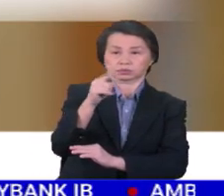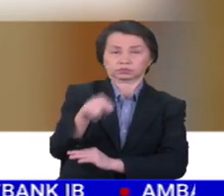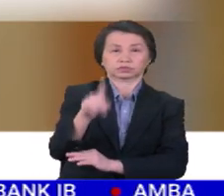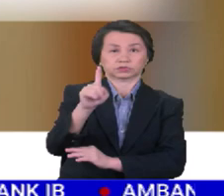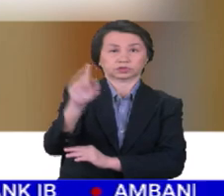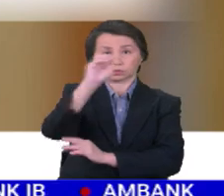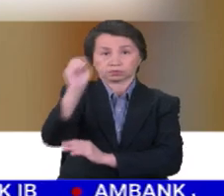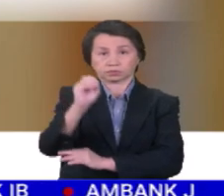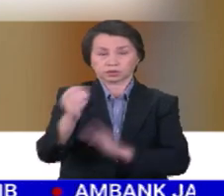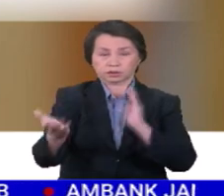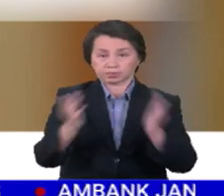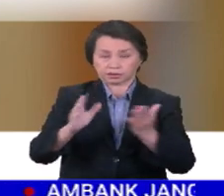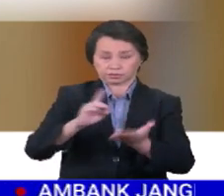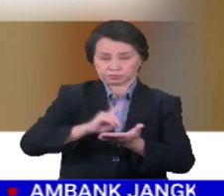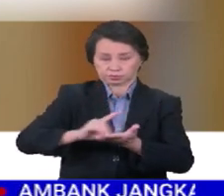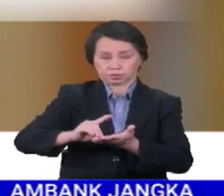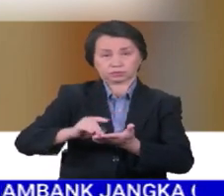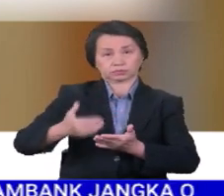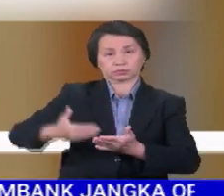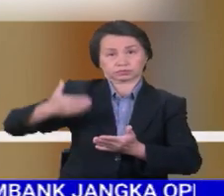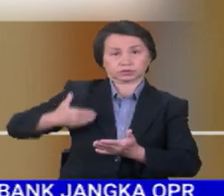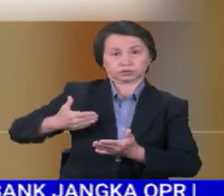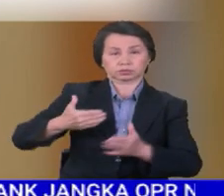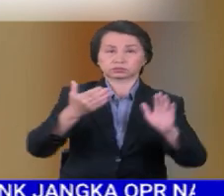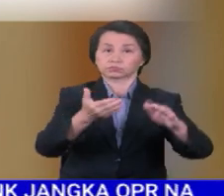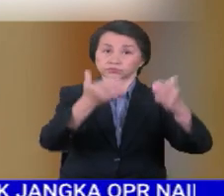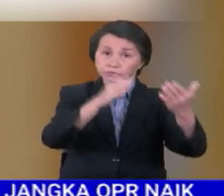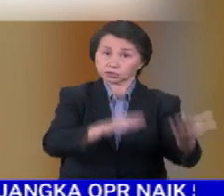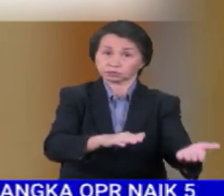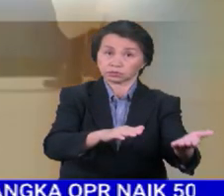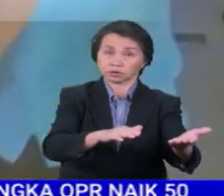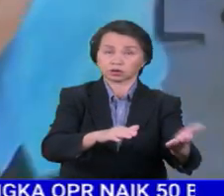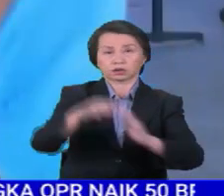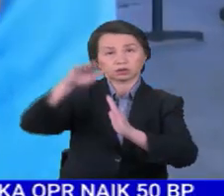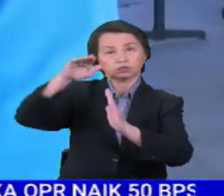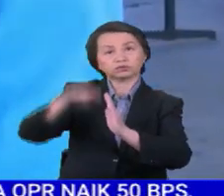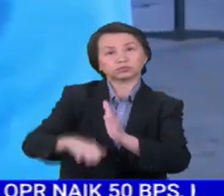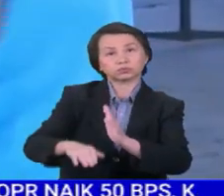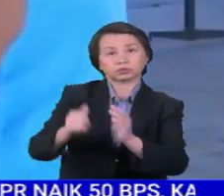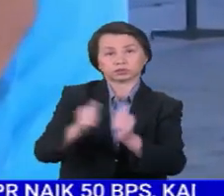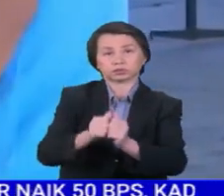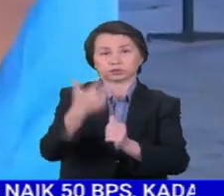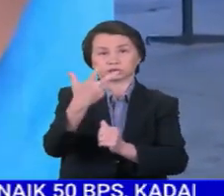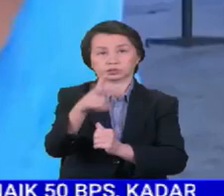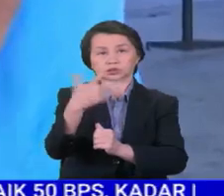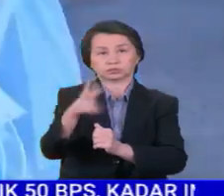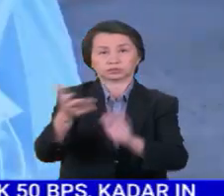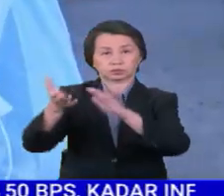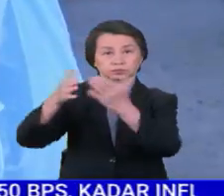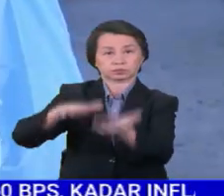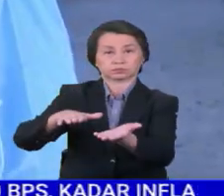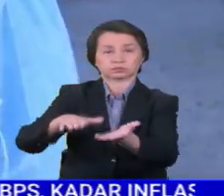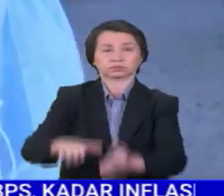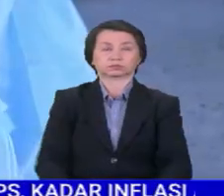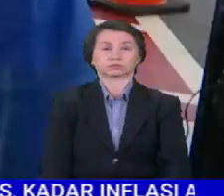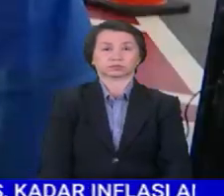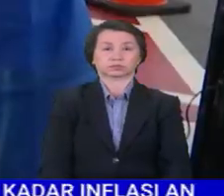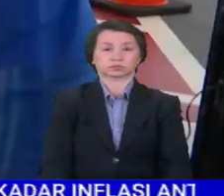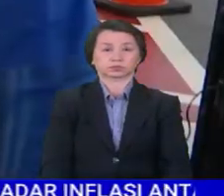100 berbanding Minggu sebelumnya kiss kematian lafalkan penurunan dengan 13 kematian